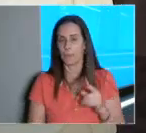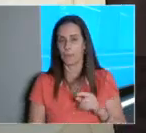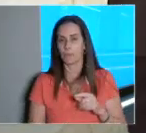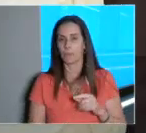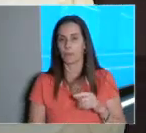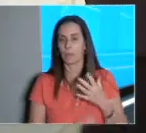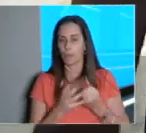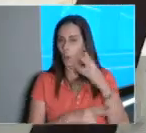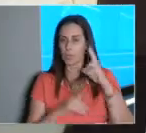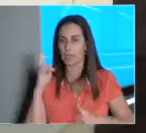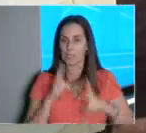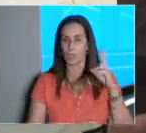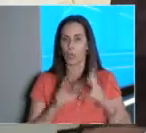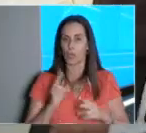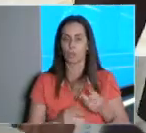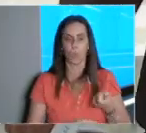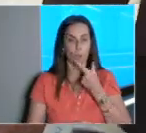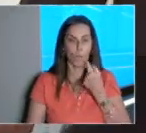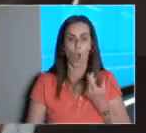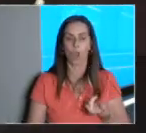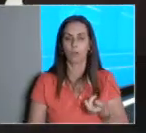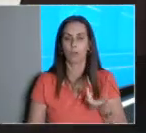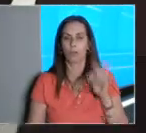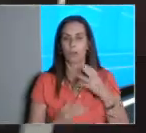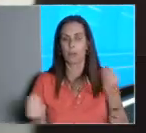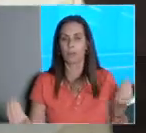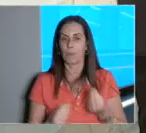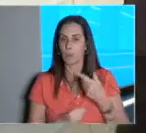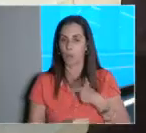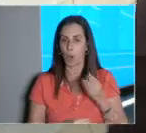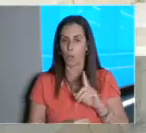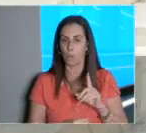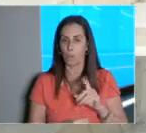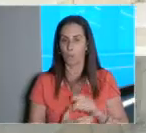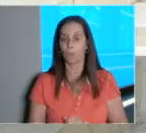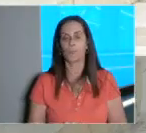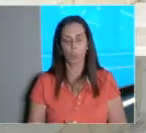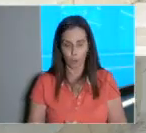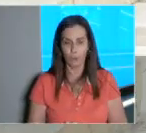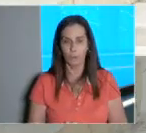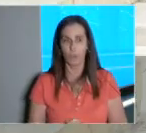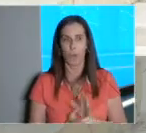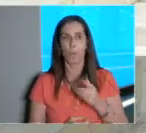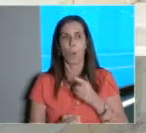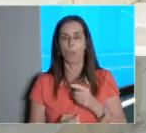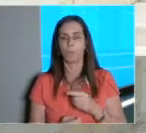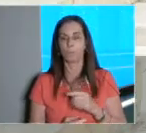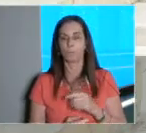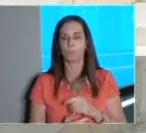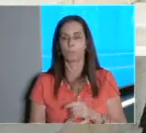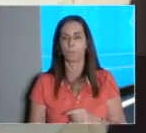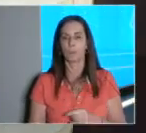חרוצים. הקימו פה תעשיות שלמות, תעשיית התרופות, ועוד 1,001 תעשיות שאנחנו היום מעניינים אליה עד היום. טוב, תשמע, בוא נדבר רגע. לעולם העלייה,